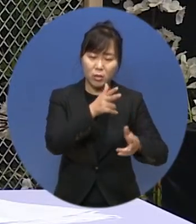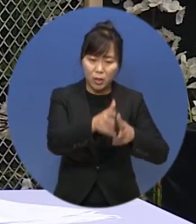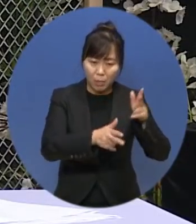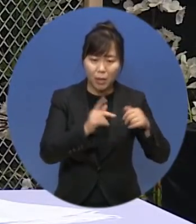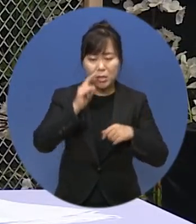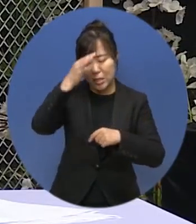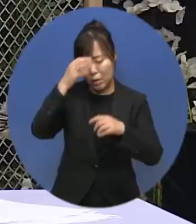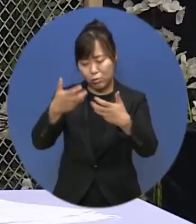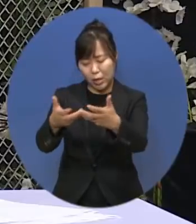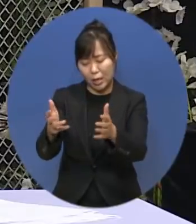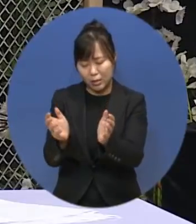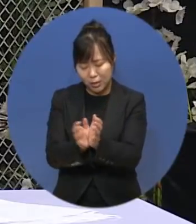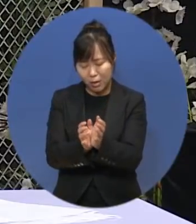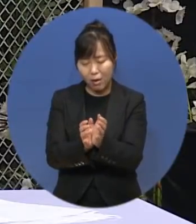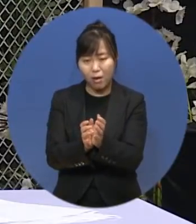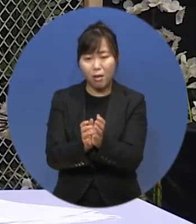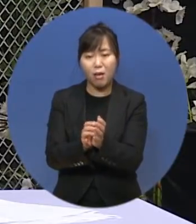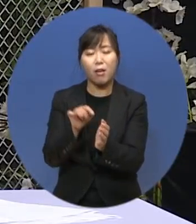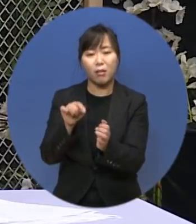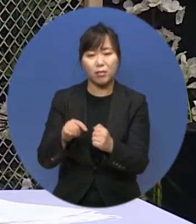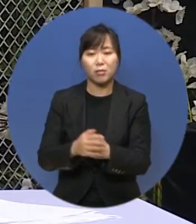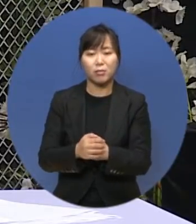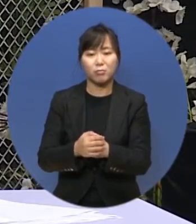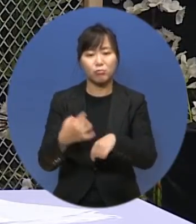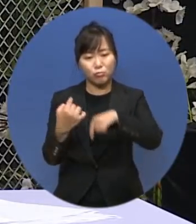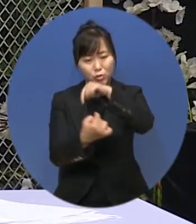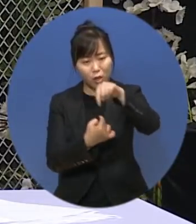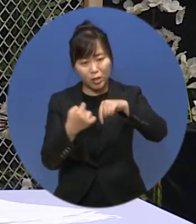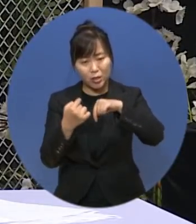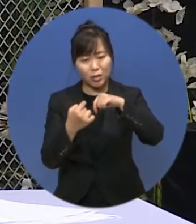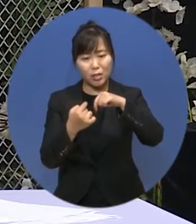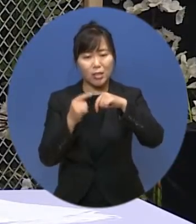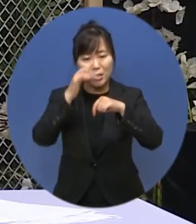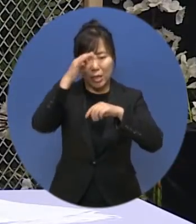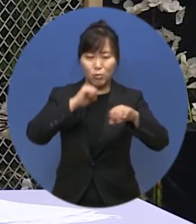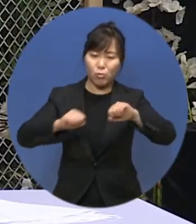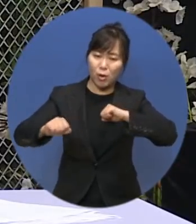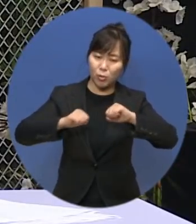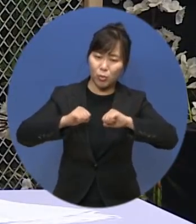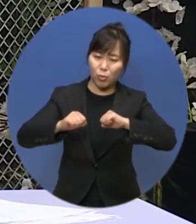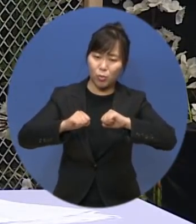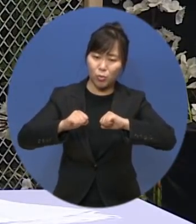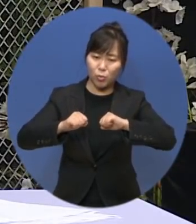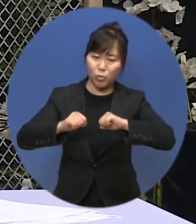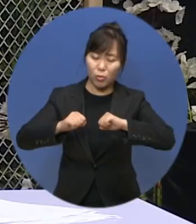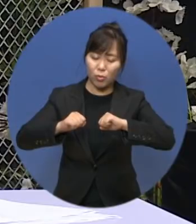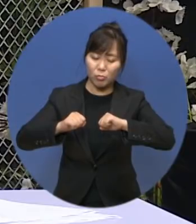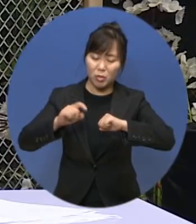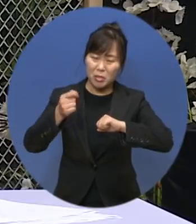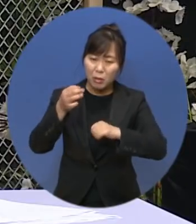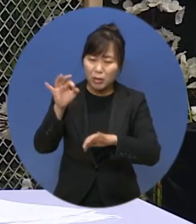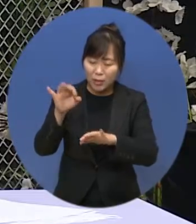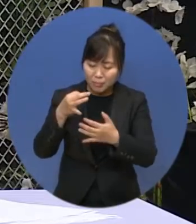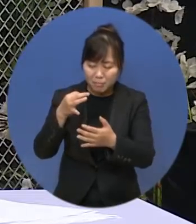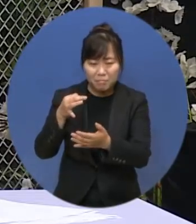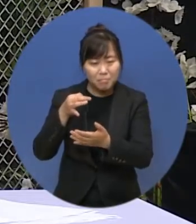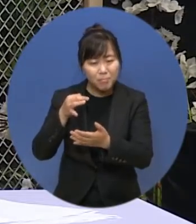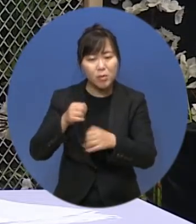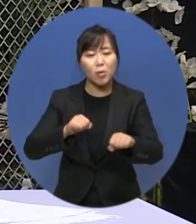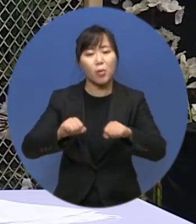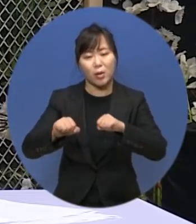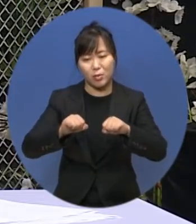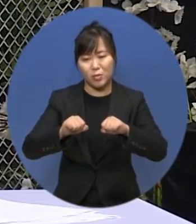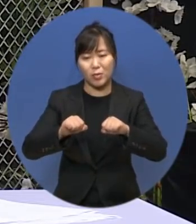또 예술단체 이쪽에서 운영하는 그런 그 예술 활동을 하면서 조금의 임금을 받고 활동하고